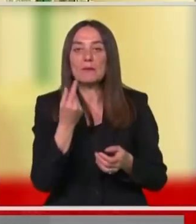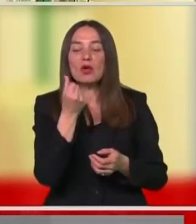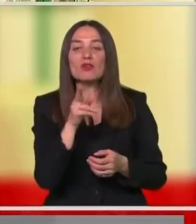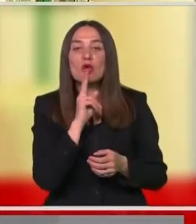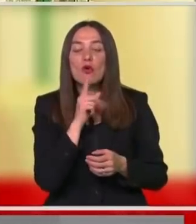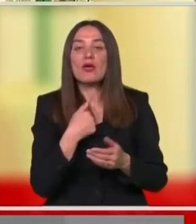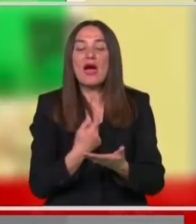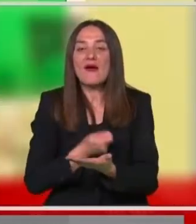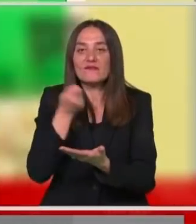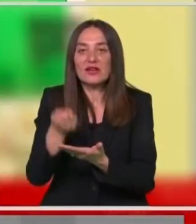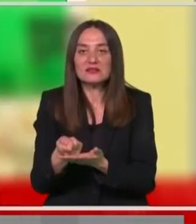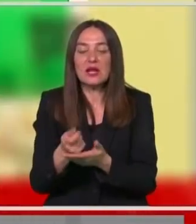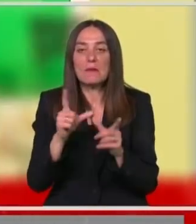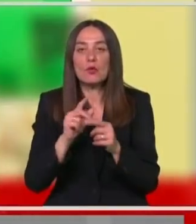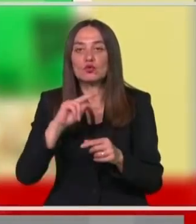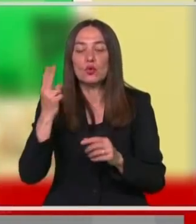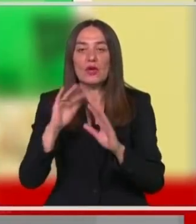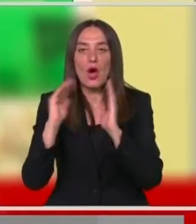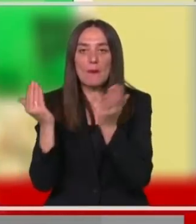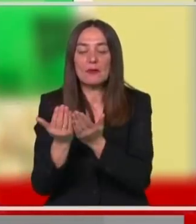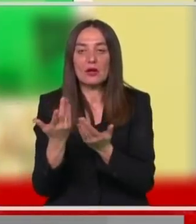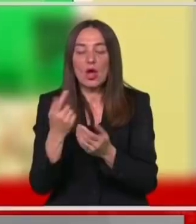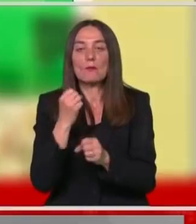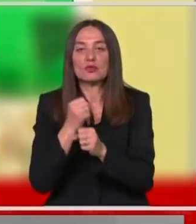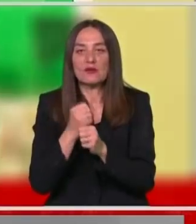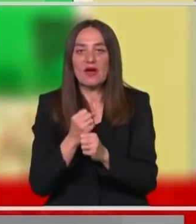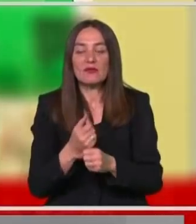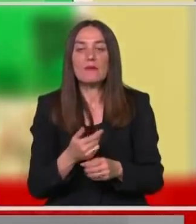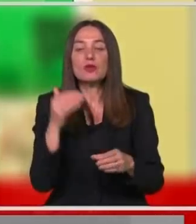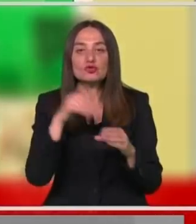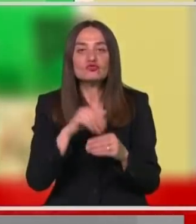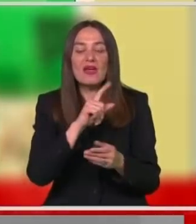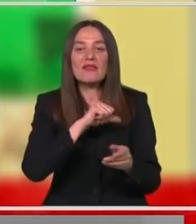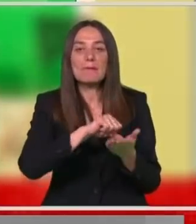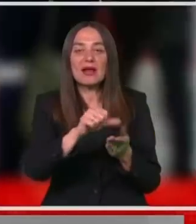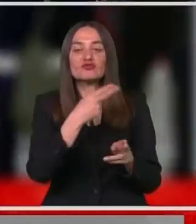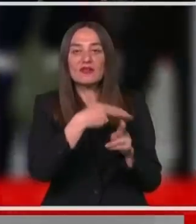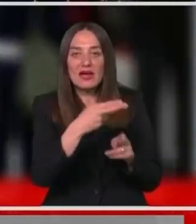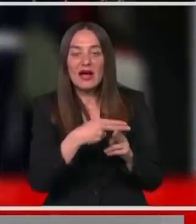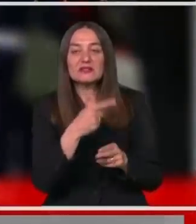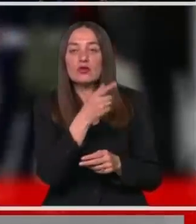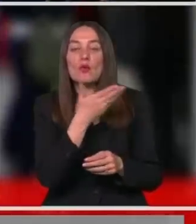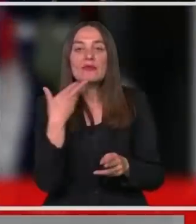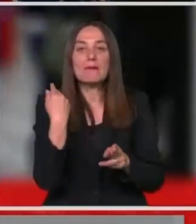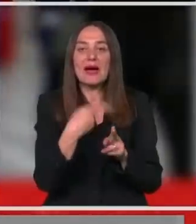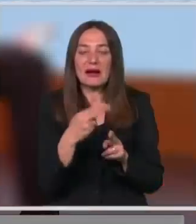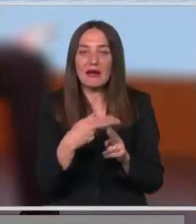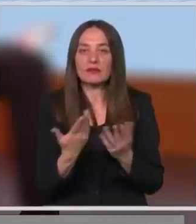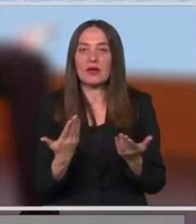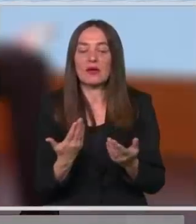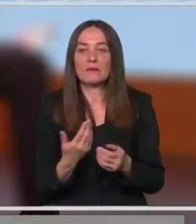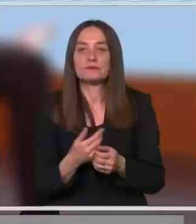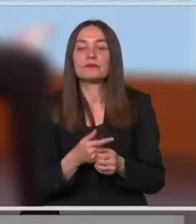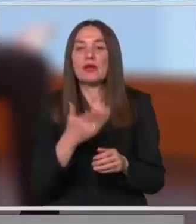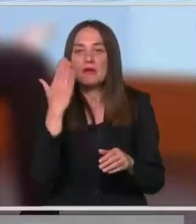koji onda investiram u druge oblike, u poslovanje. Suština je da ne plaćate rate i anuitete, nego dospeva rate, novac na kraju perioda na koji